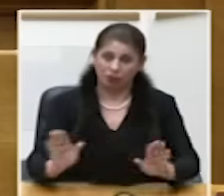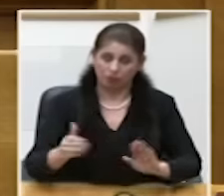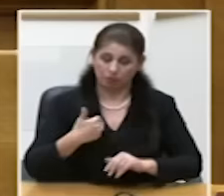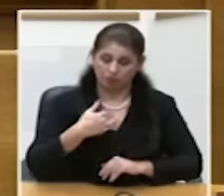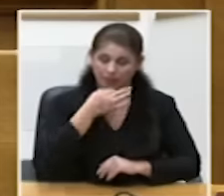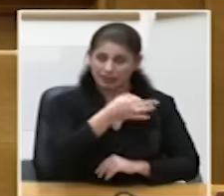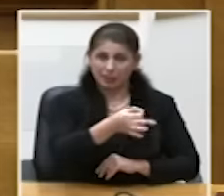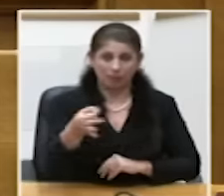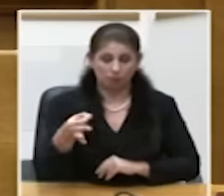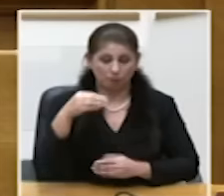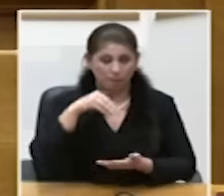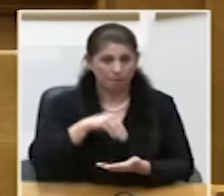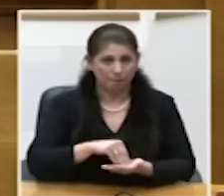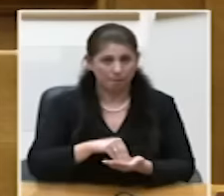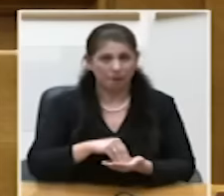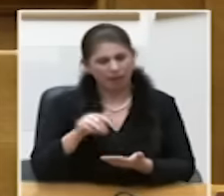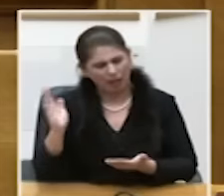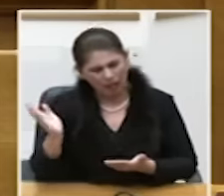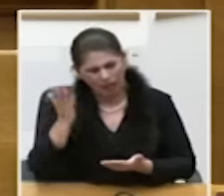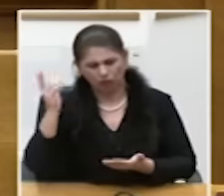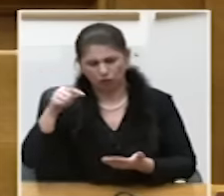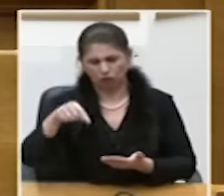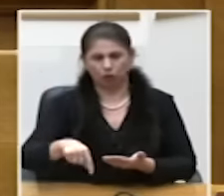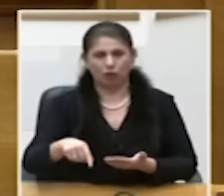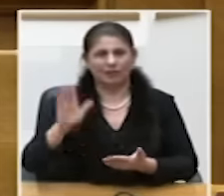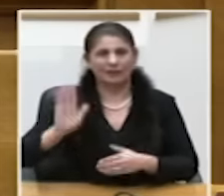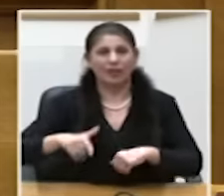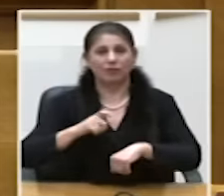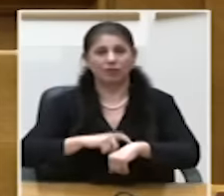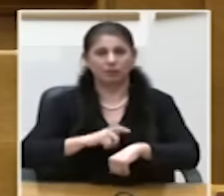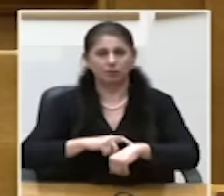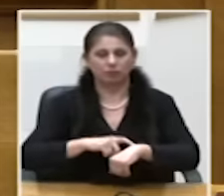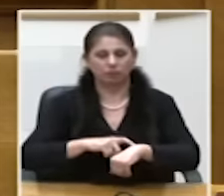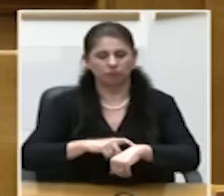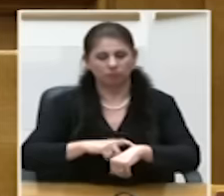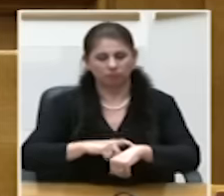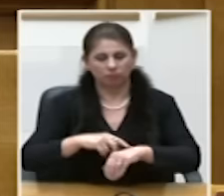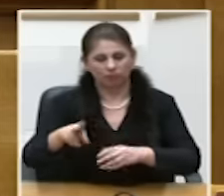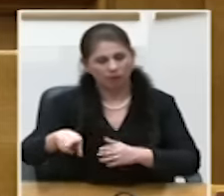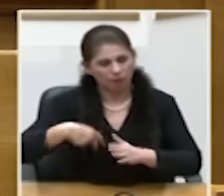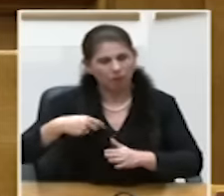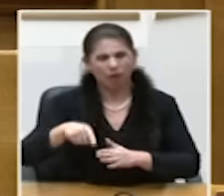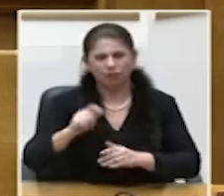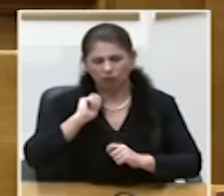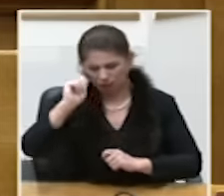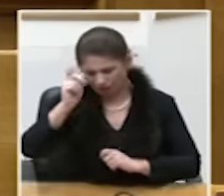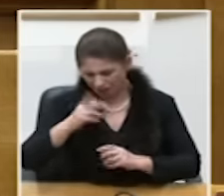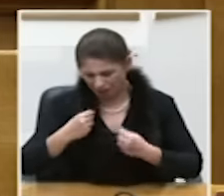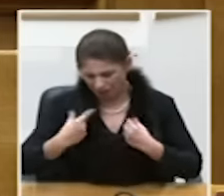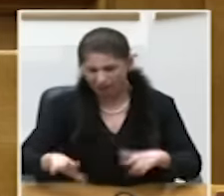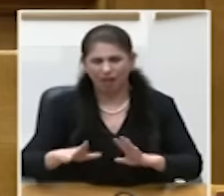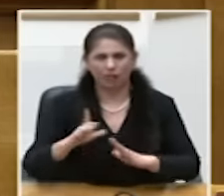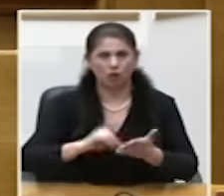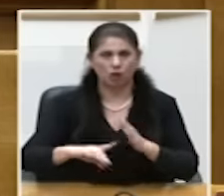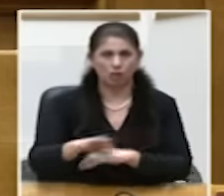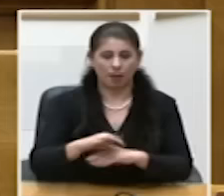μια ακόμη φορά, έστω και τώρα, την τελευταία στιγμή, να αποσύρετε αυτό το άθλιο νομοσχέδιο μαζί με την